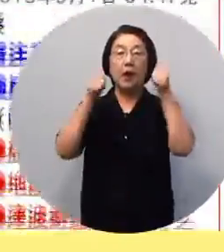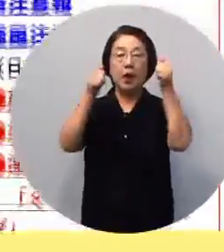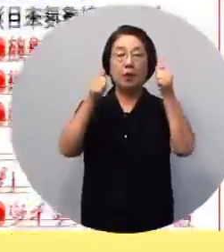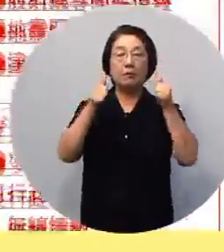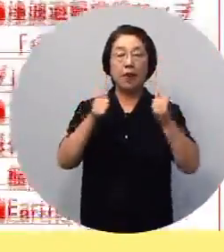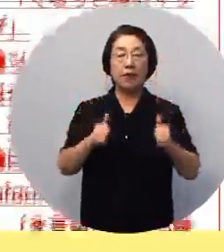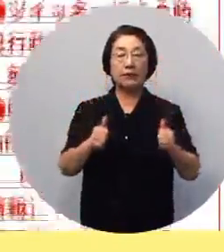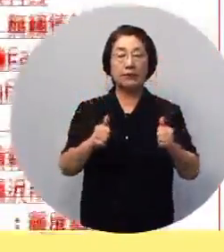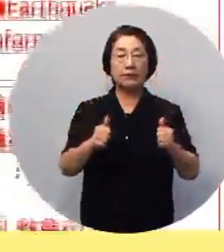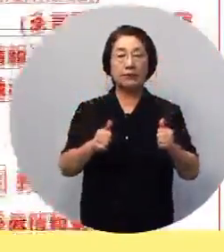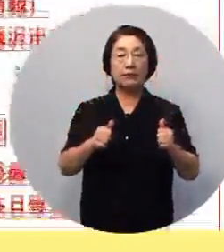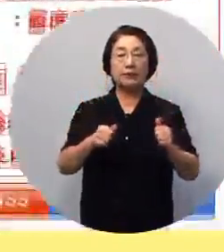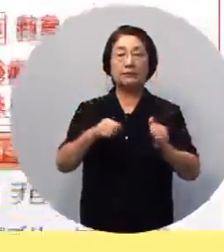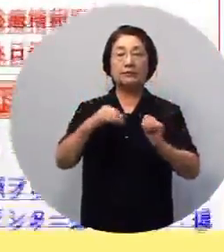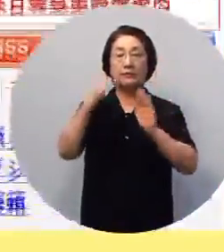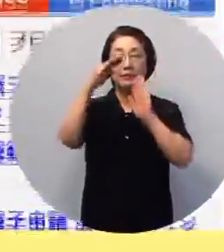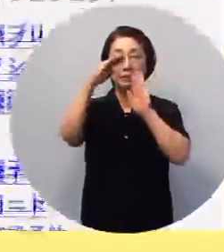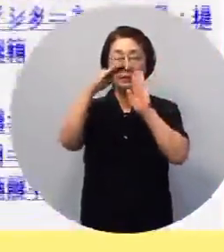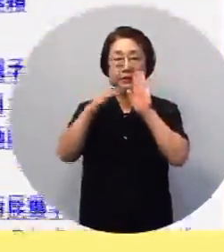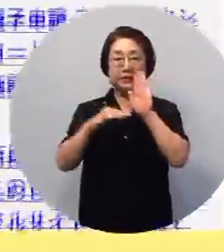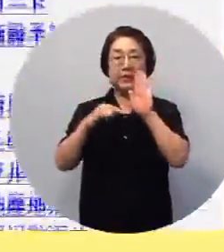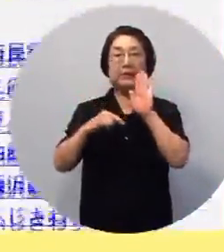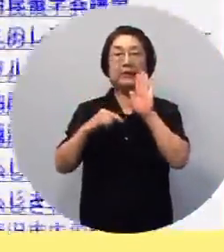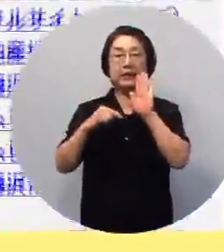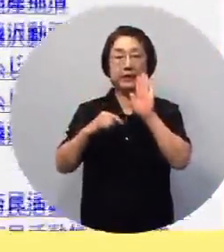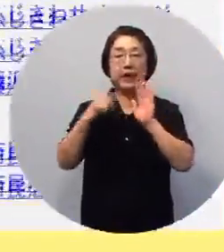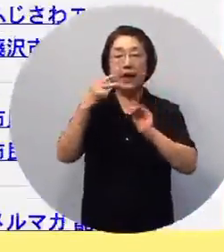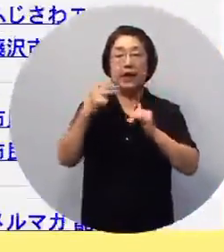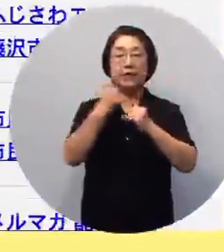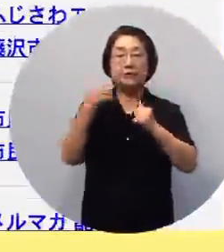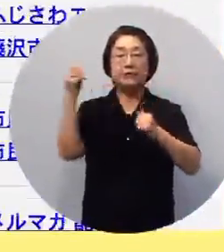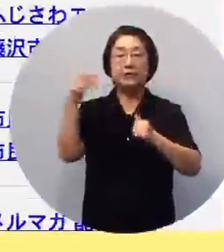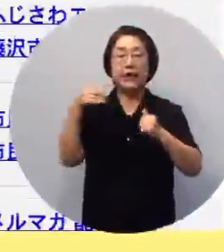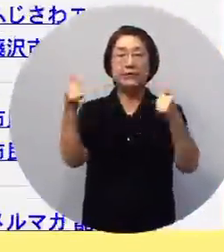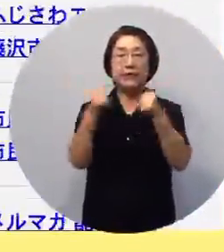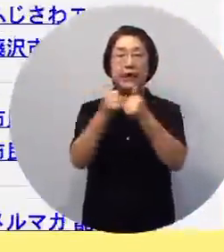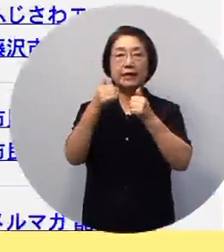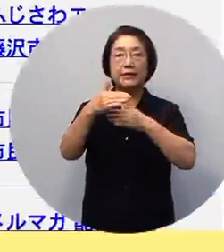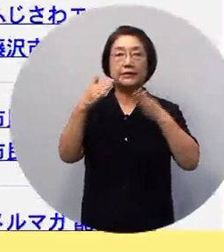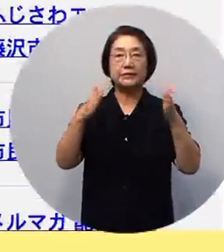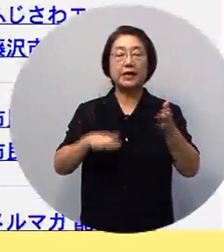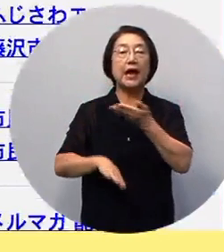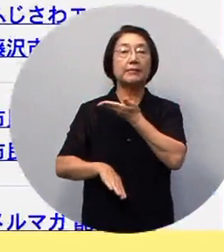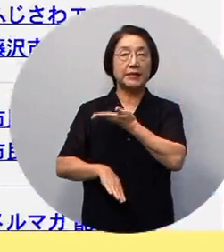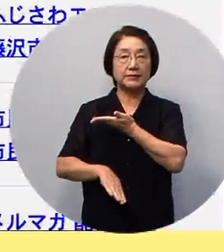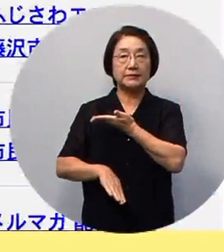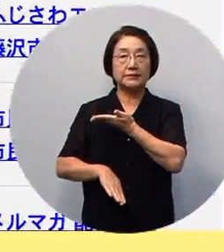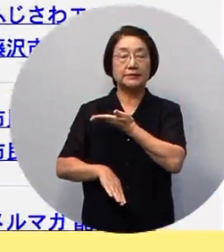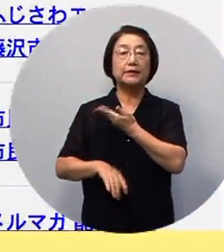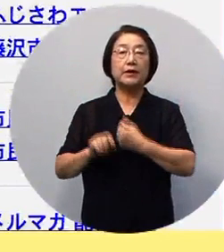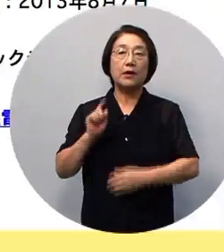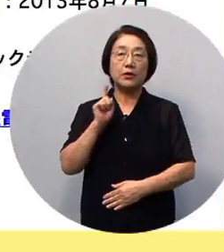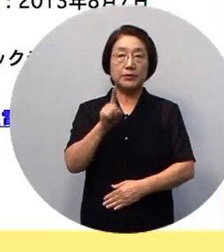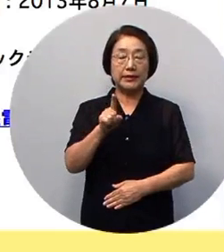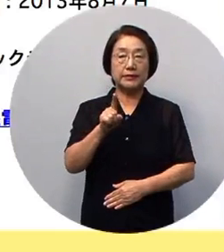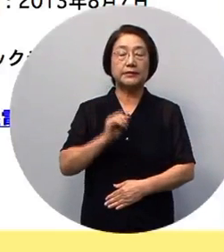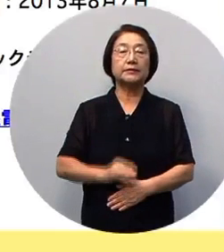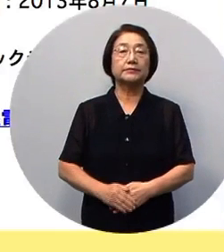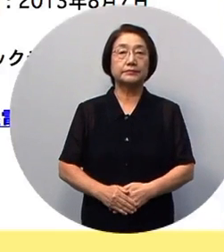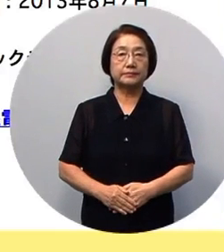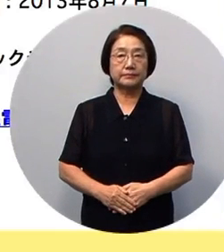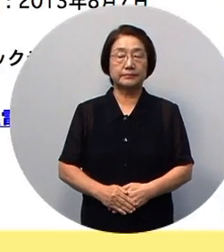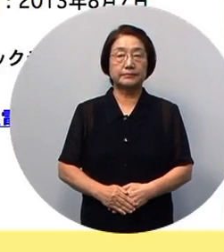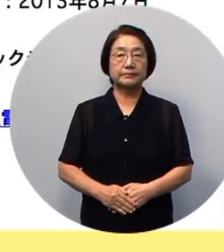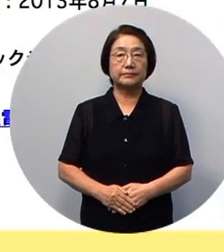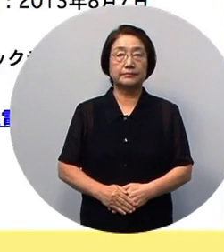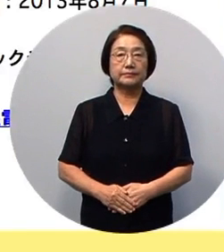に行っていただくと、 はい、 市民電子会議室と書いてあるところがありますので、はい、まずそれをクリックしてください。はい、でそうす